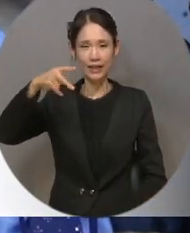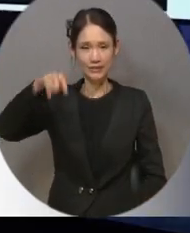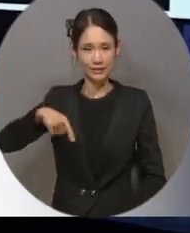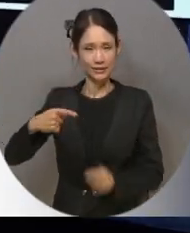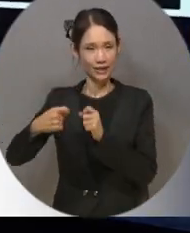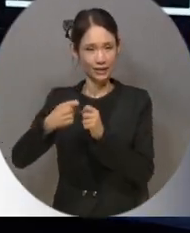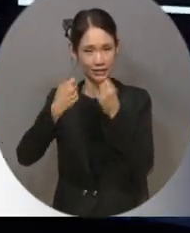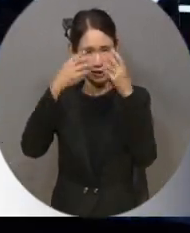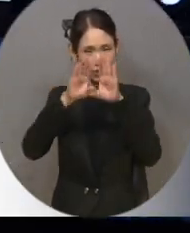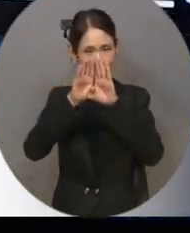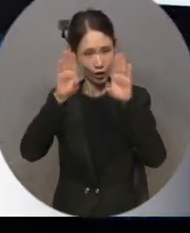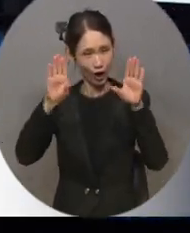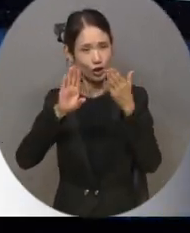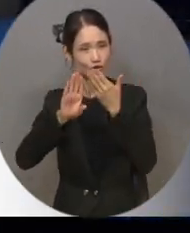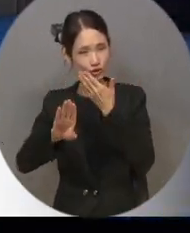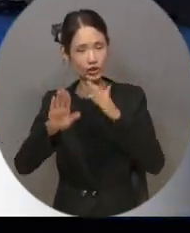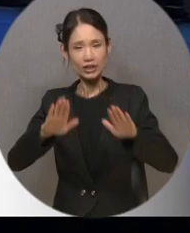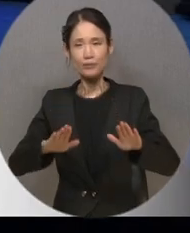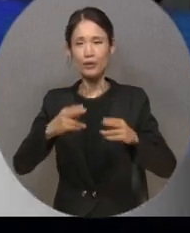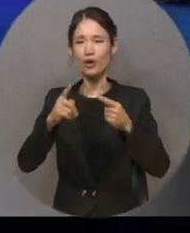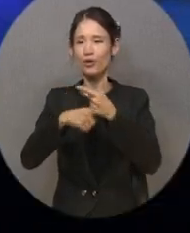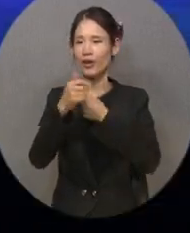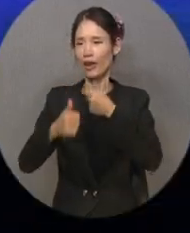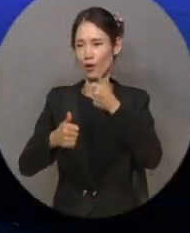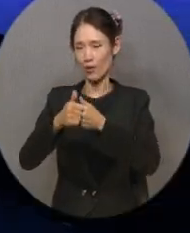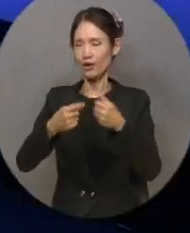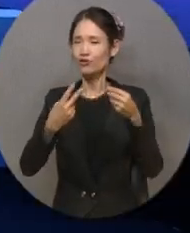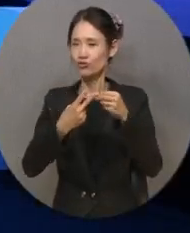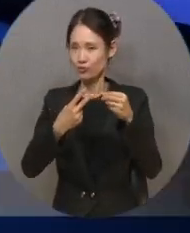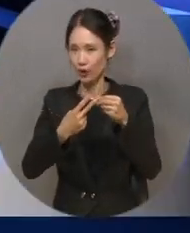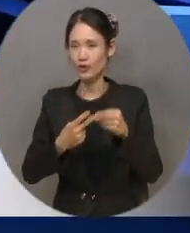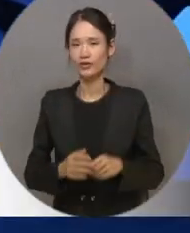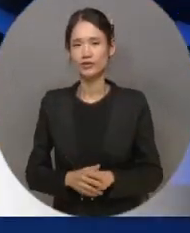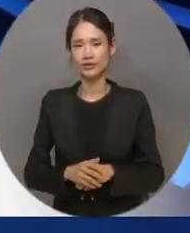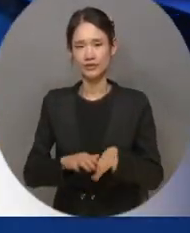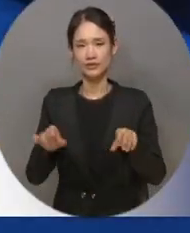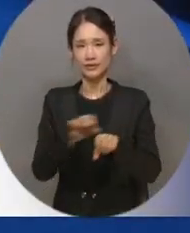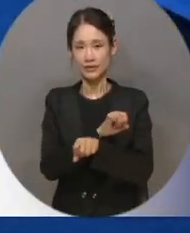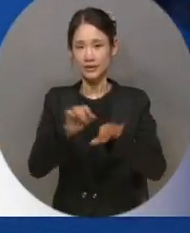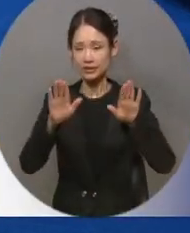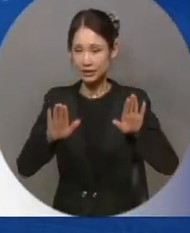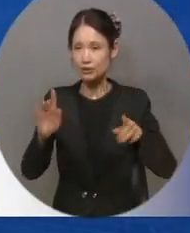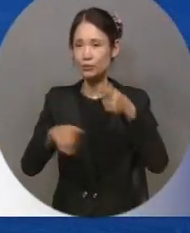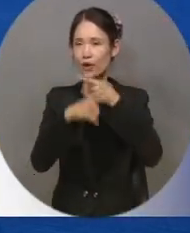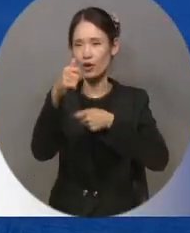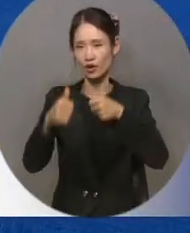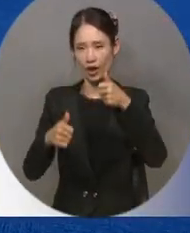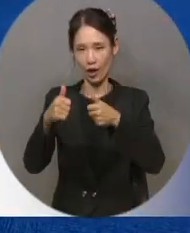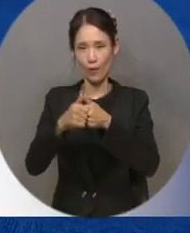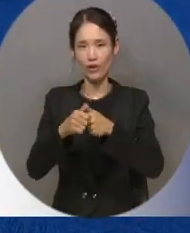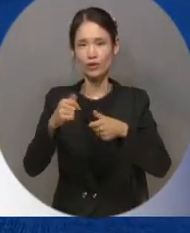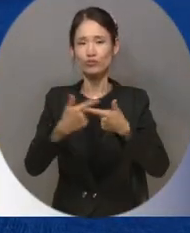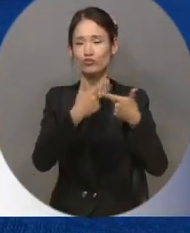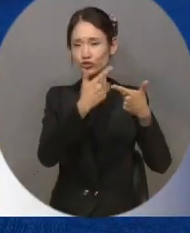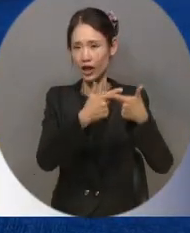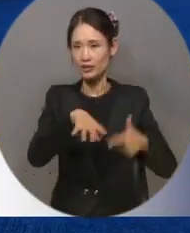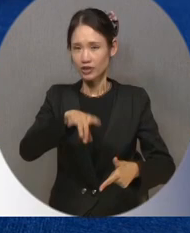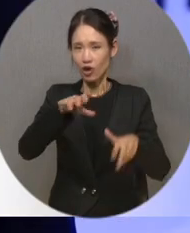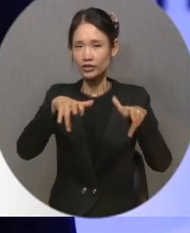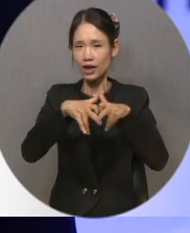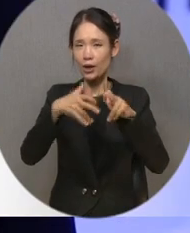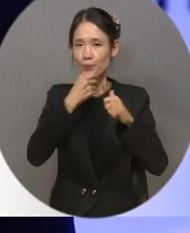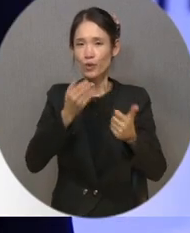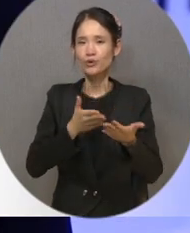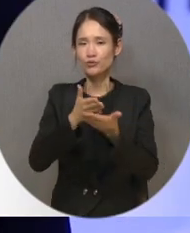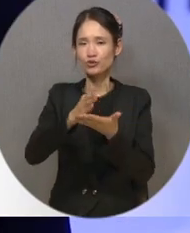일대에서 개최된 이후 이번 대회가 두 번째입니다 특히 이번 대회는 부산에서 열리는 첫 장애